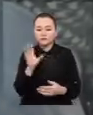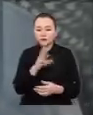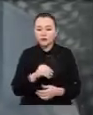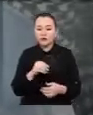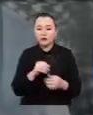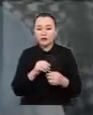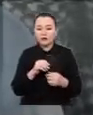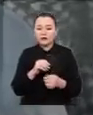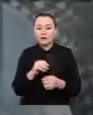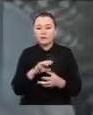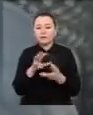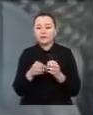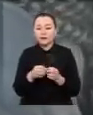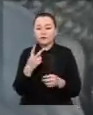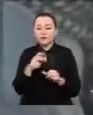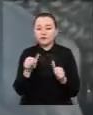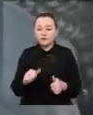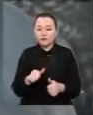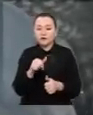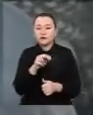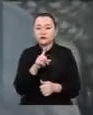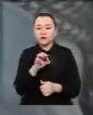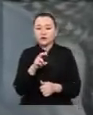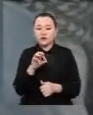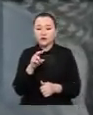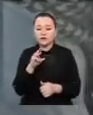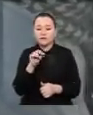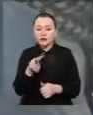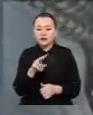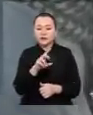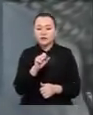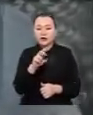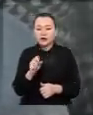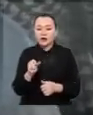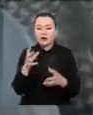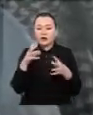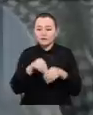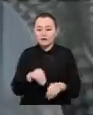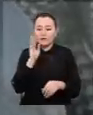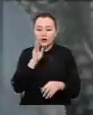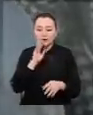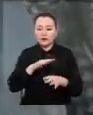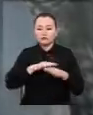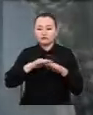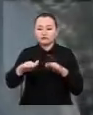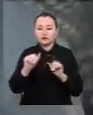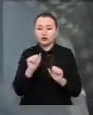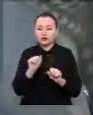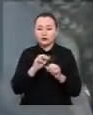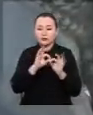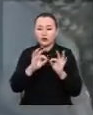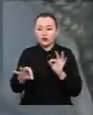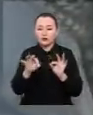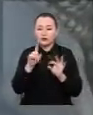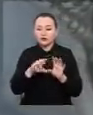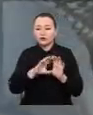приходит в форме пульпы на золотоотвал. Зола оседает, вода остается наверху. И именно эта пленка воды, не пленка, а даже